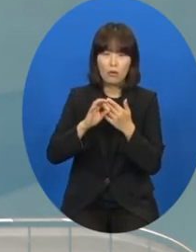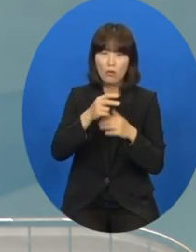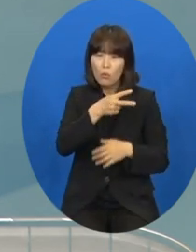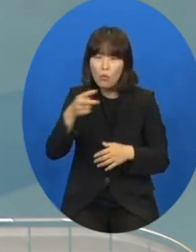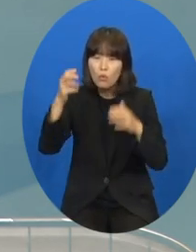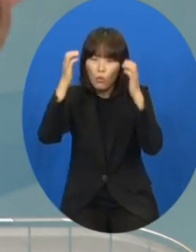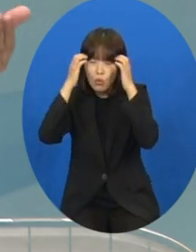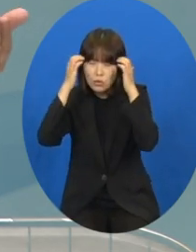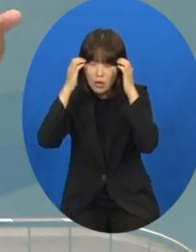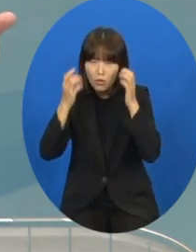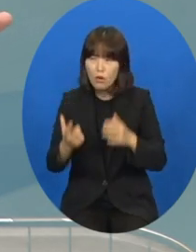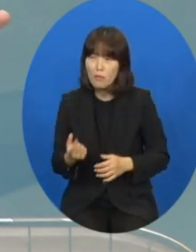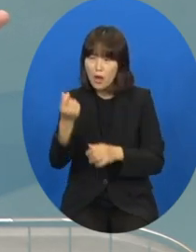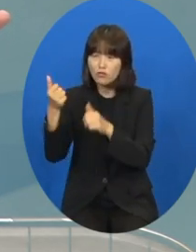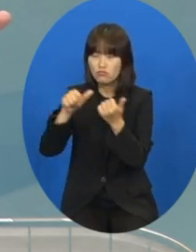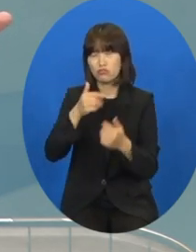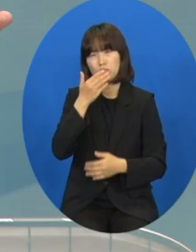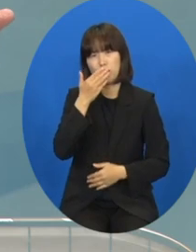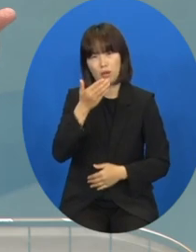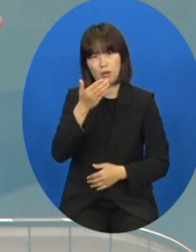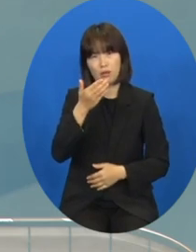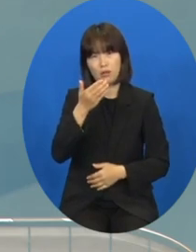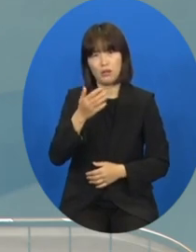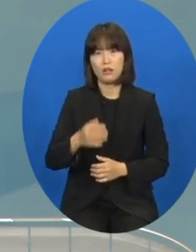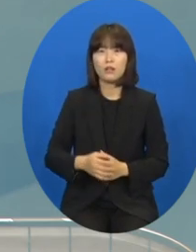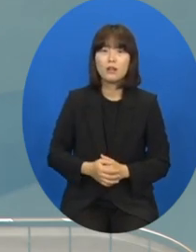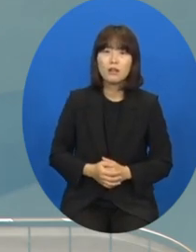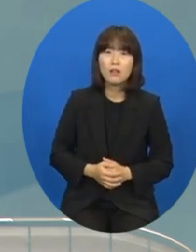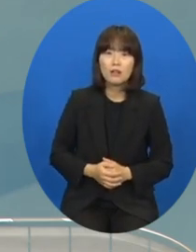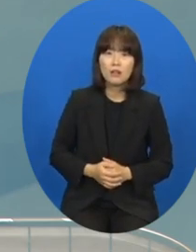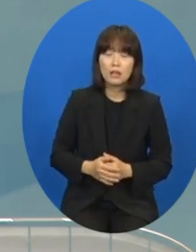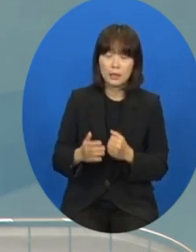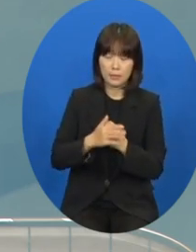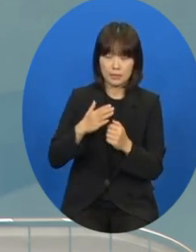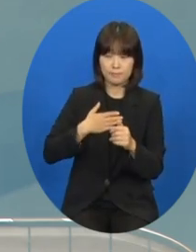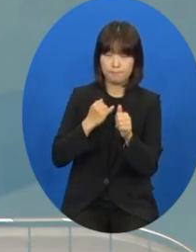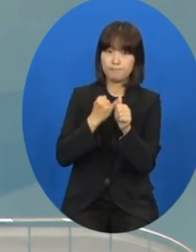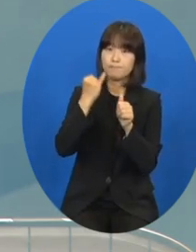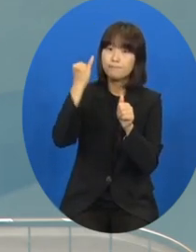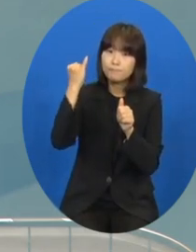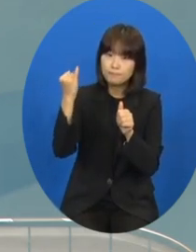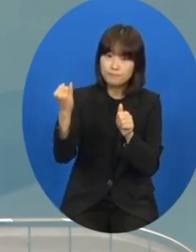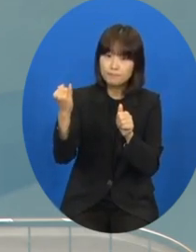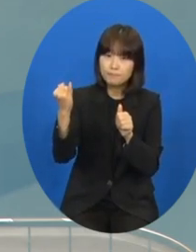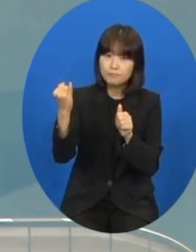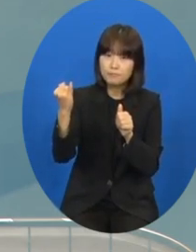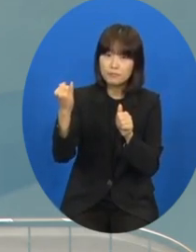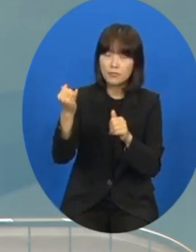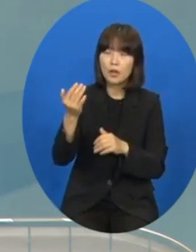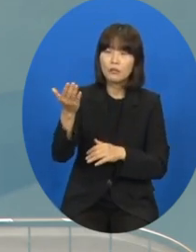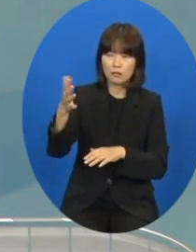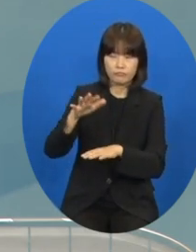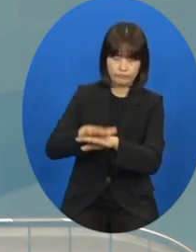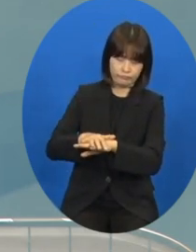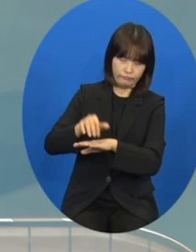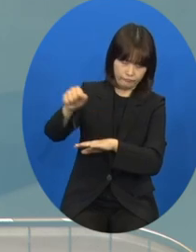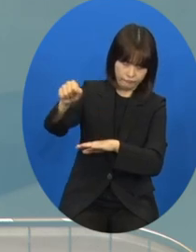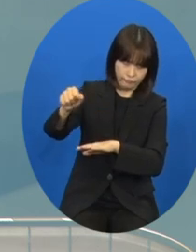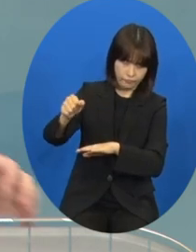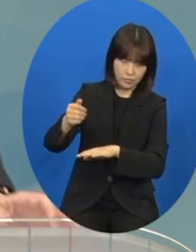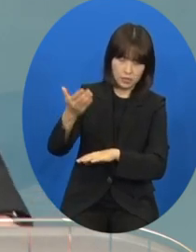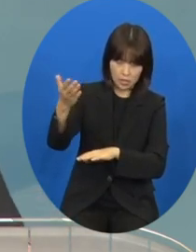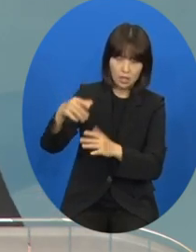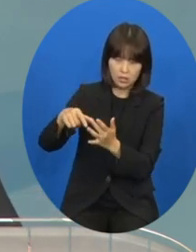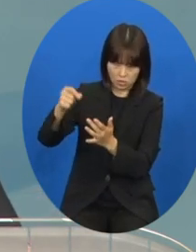길이고 일찍 죽을 수도 있는 길이니까. 그래서 제 아내에게 당신이 선택하라고 했어요.